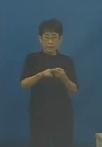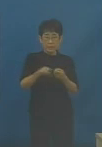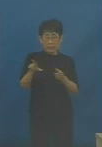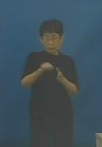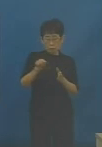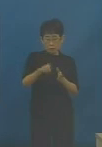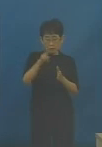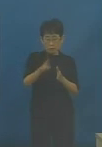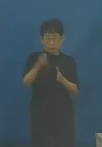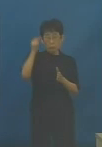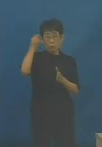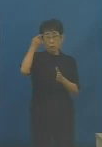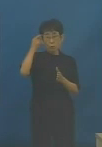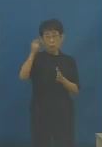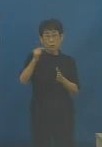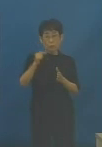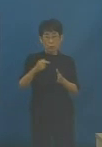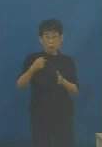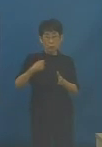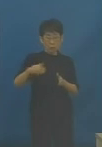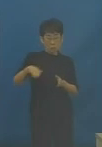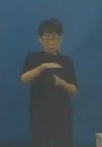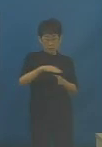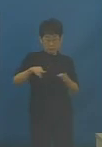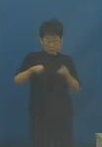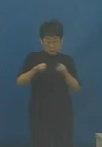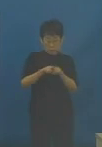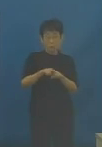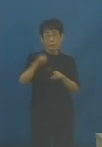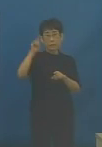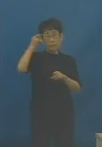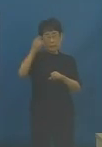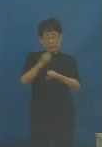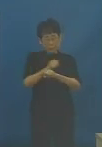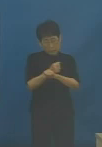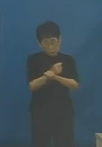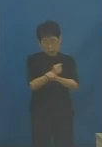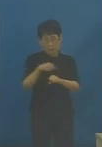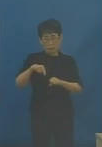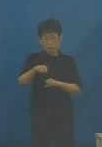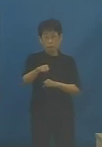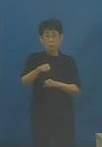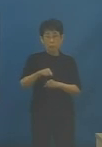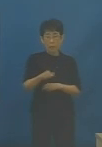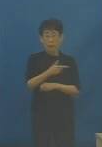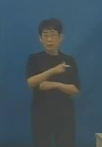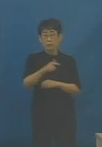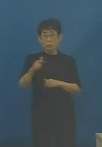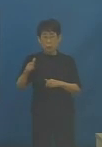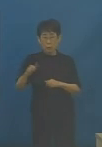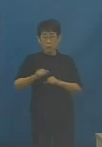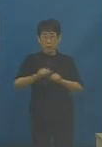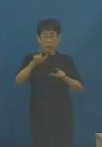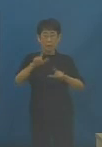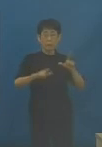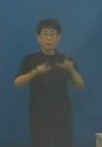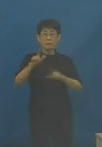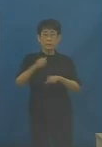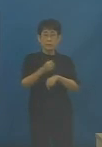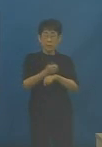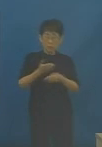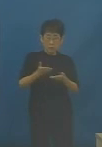ですね、検討していくだとか、いろんな形で、貢献していくことは可能ではないかと思います